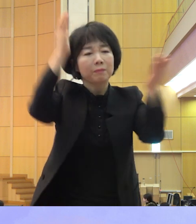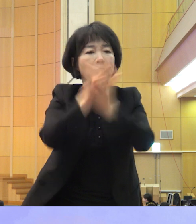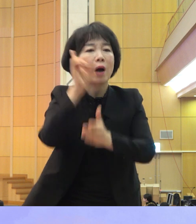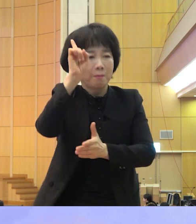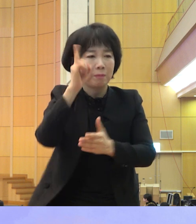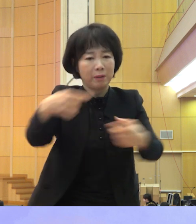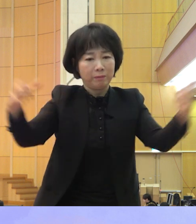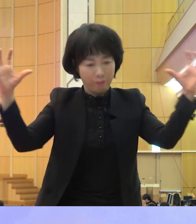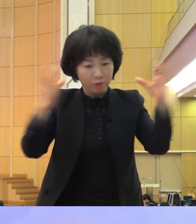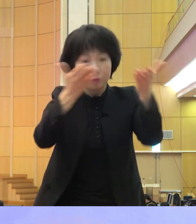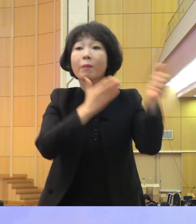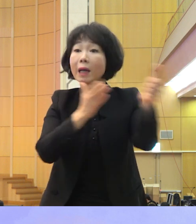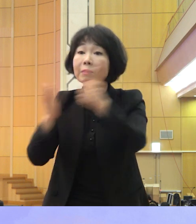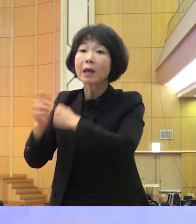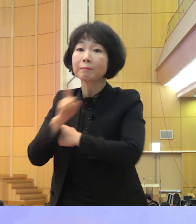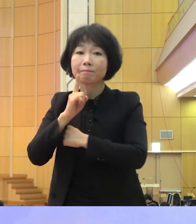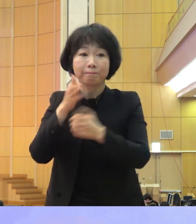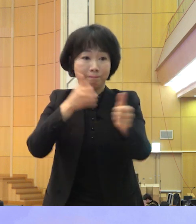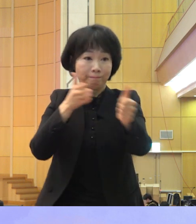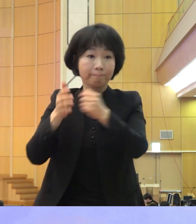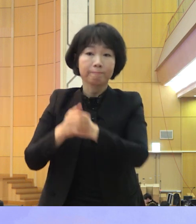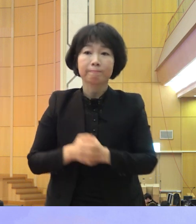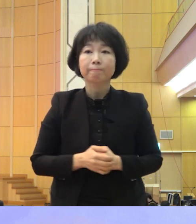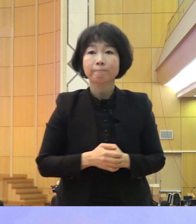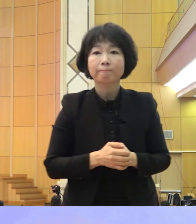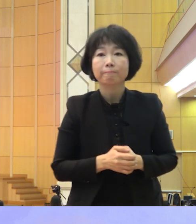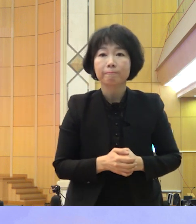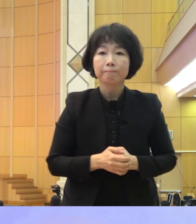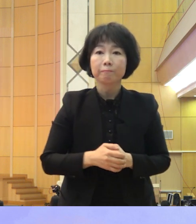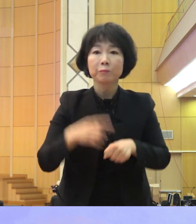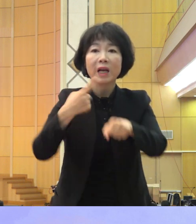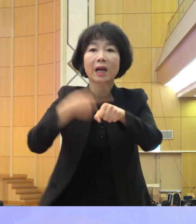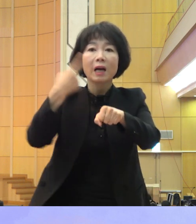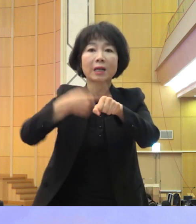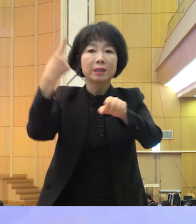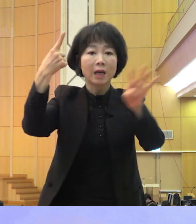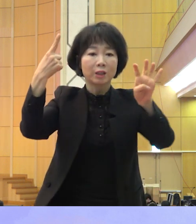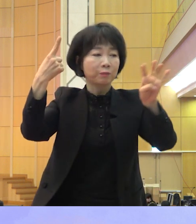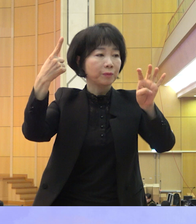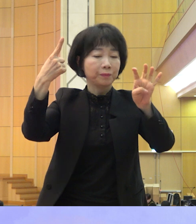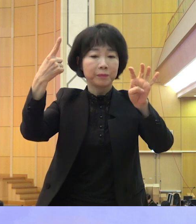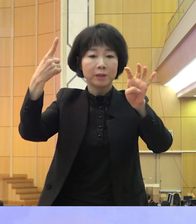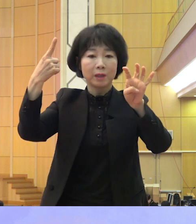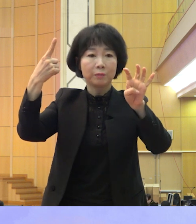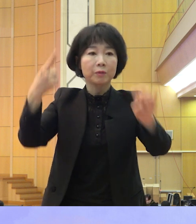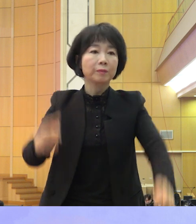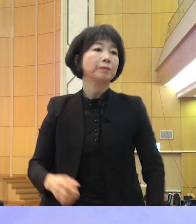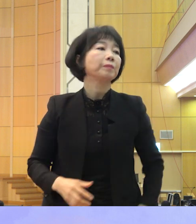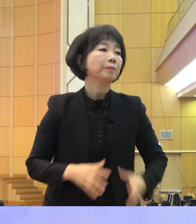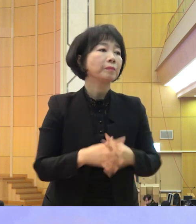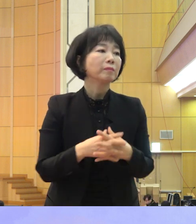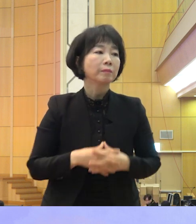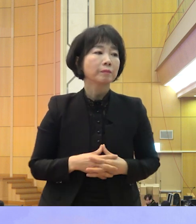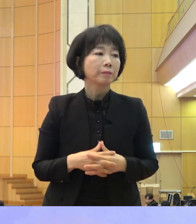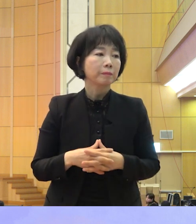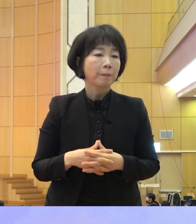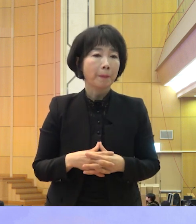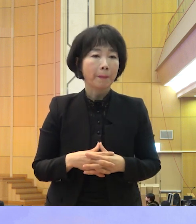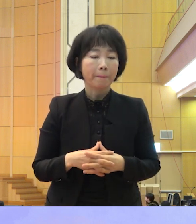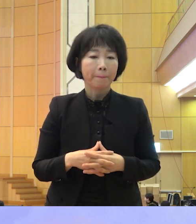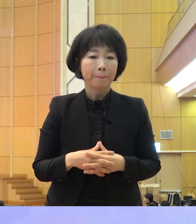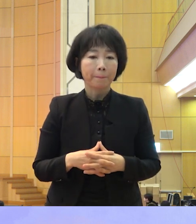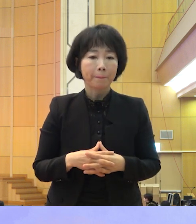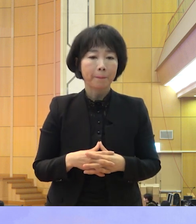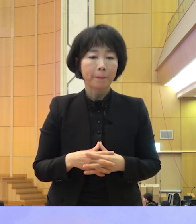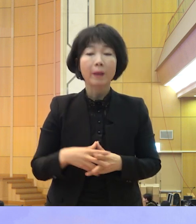내일 월요일 밤 8시 30분에 중국교회 있고요. 나가실 때 필요하신 분들은 진리와